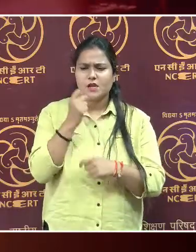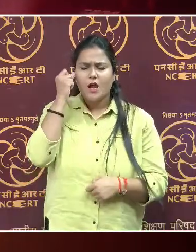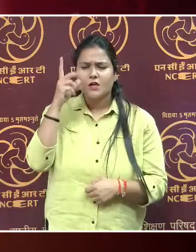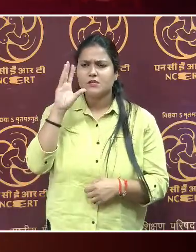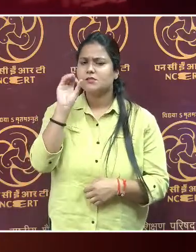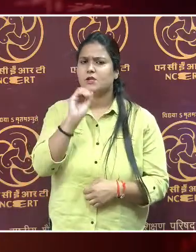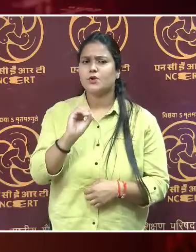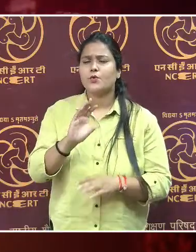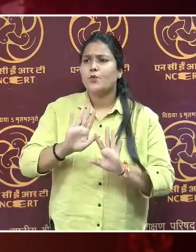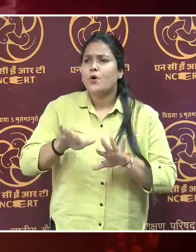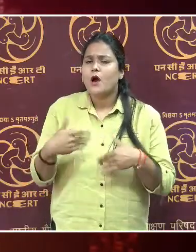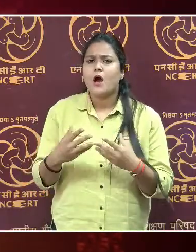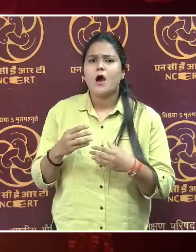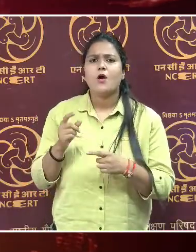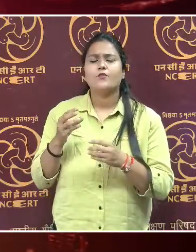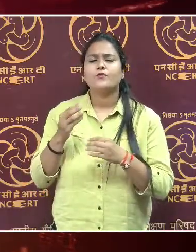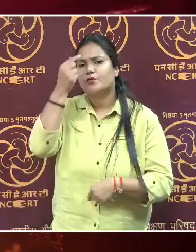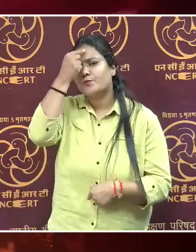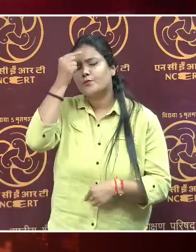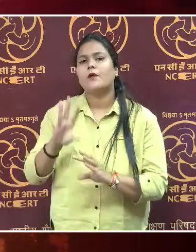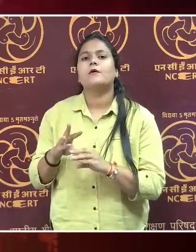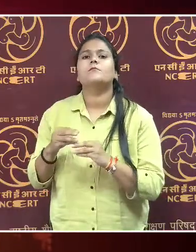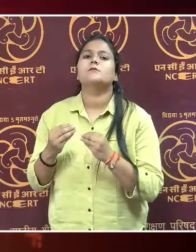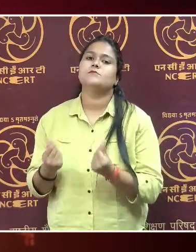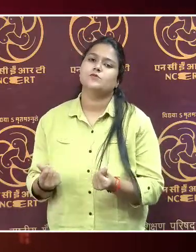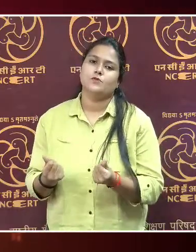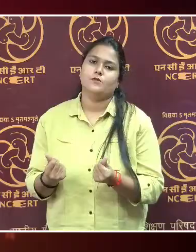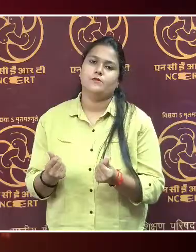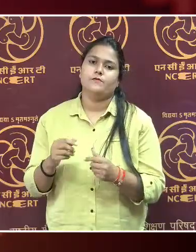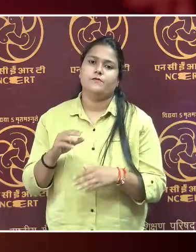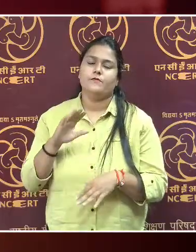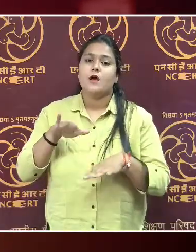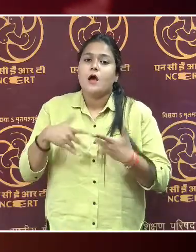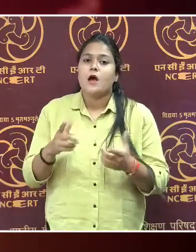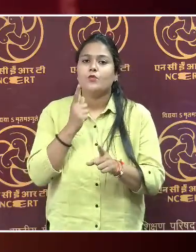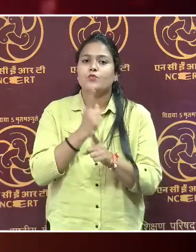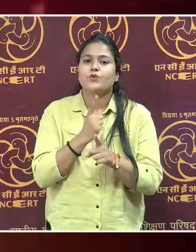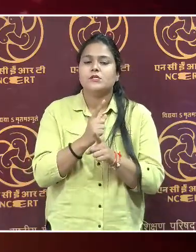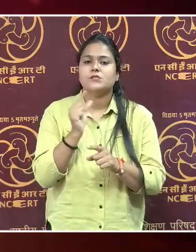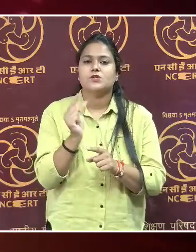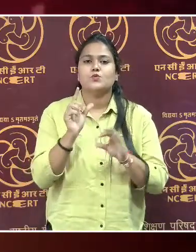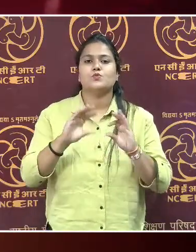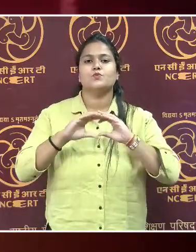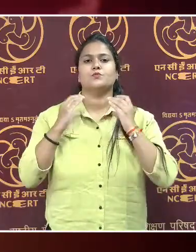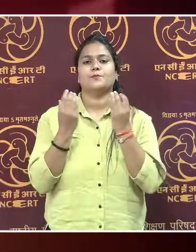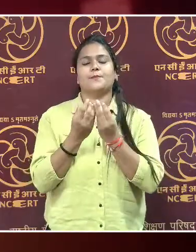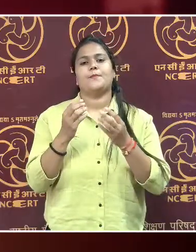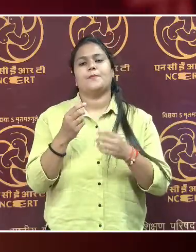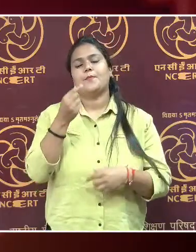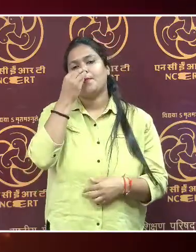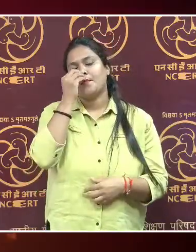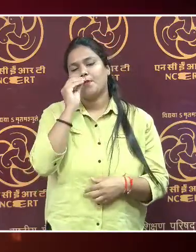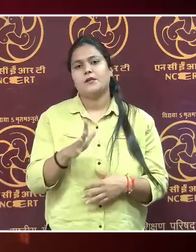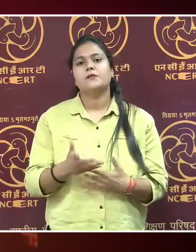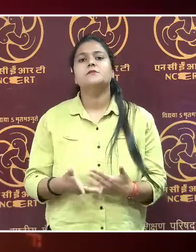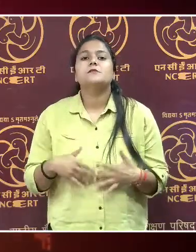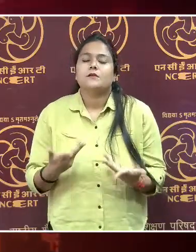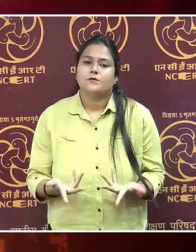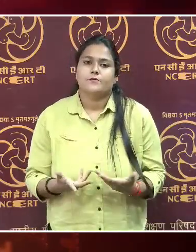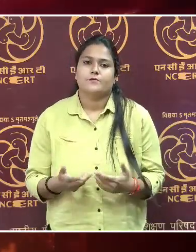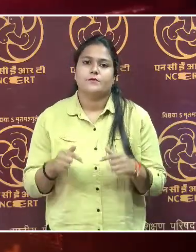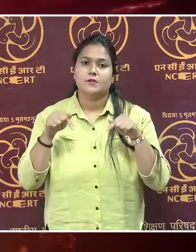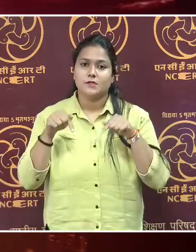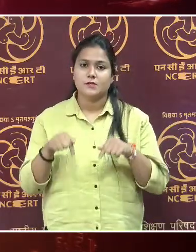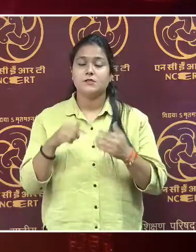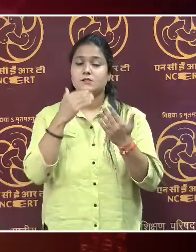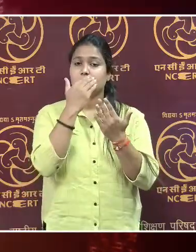का एड्रेसल अपनी क्लासरूम्स में नहीं कर पाएंगी। सो दैट इज़ वाई दिस कोर्स इज़ quite essential